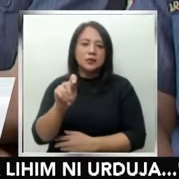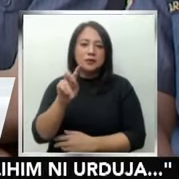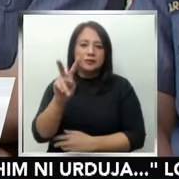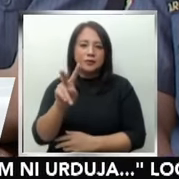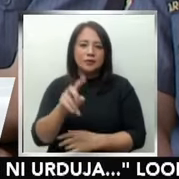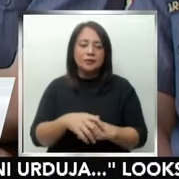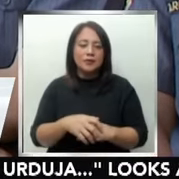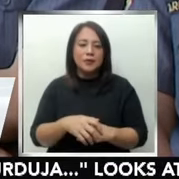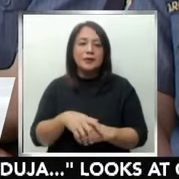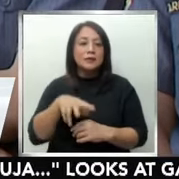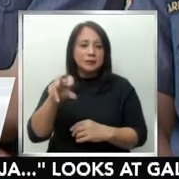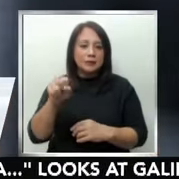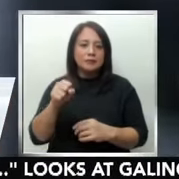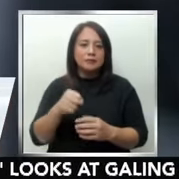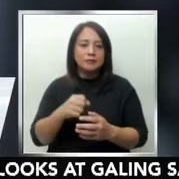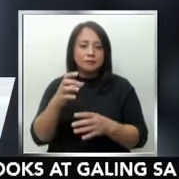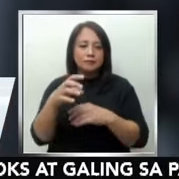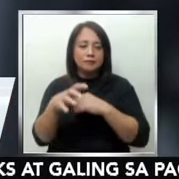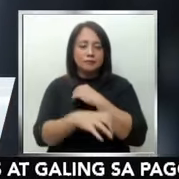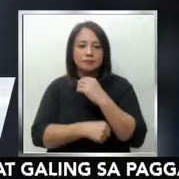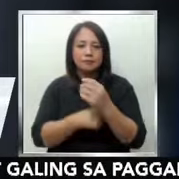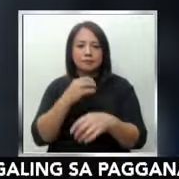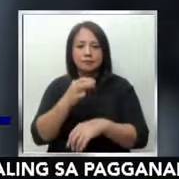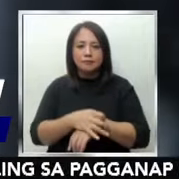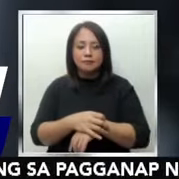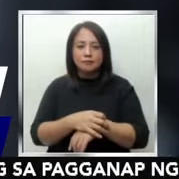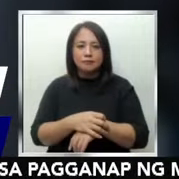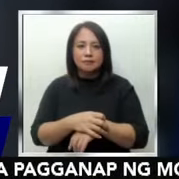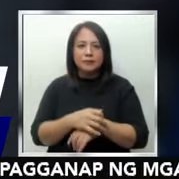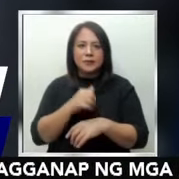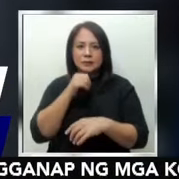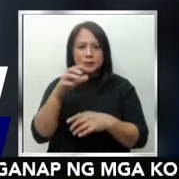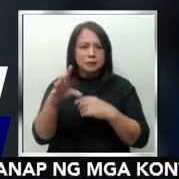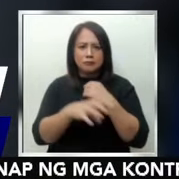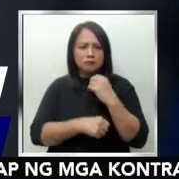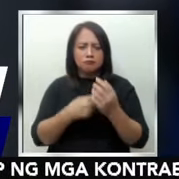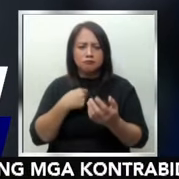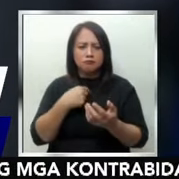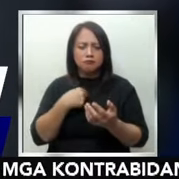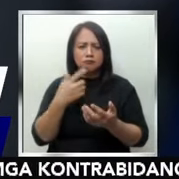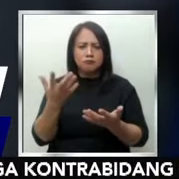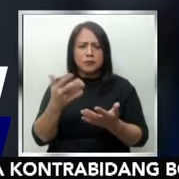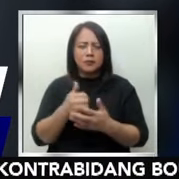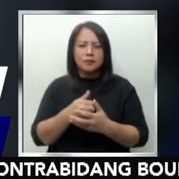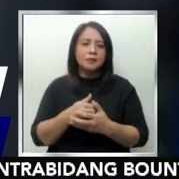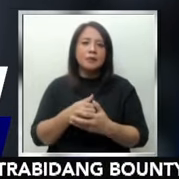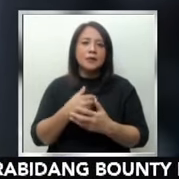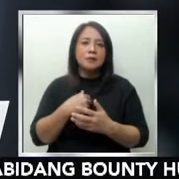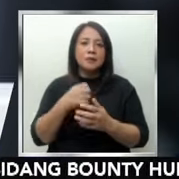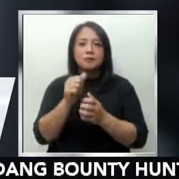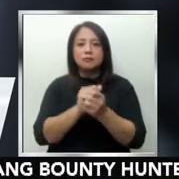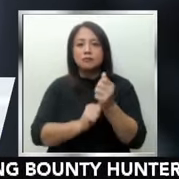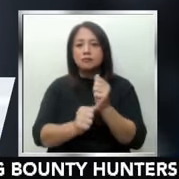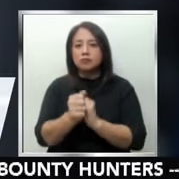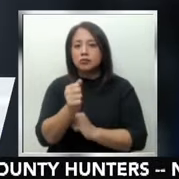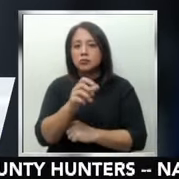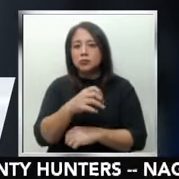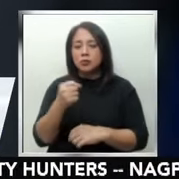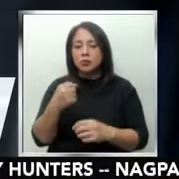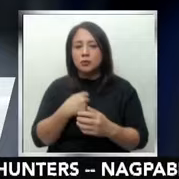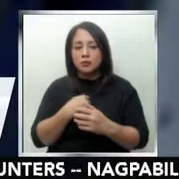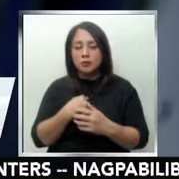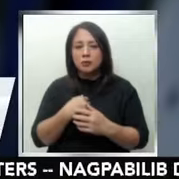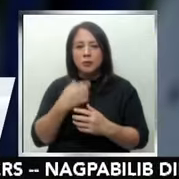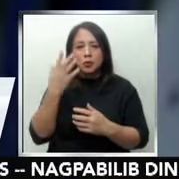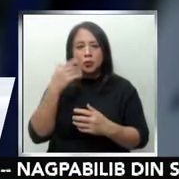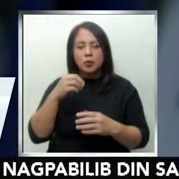nagbulsa nung ano nung relo Hindi naman po ako yung kumuha Sir May iba po ako kinuha yung gloves ko po sir pero bakit nawala yung ano